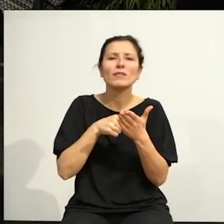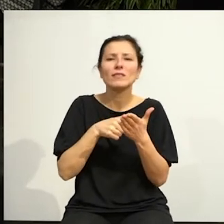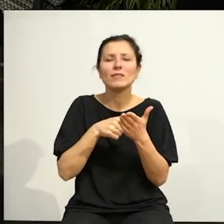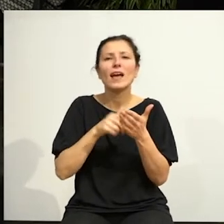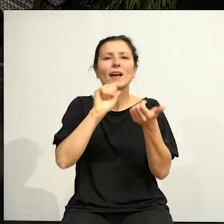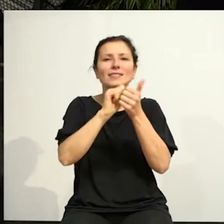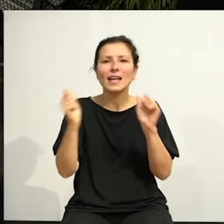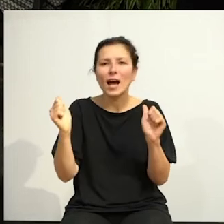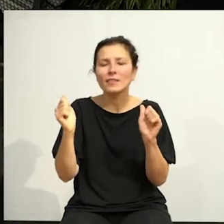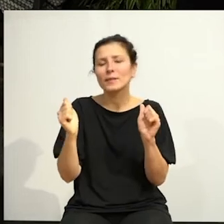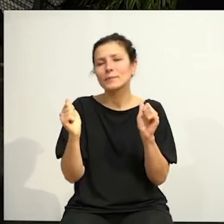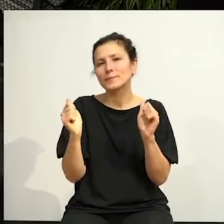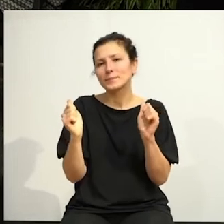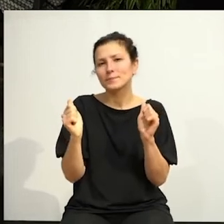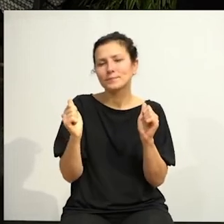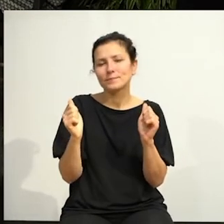zdań,